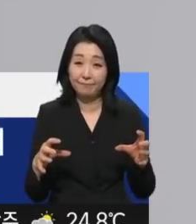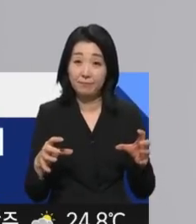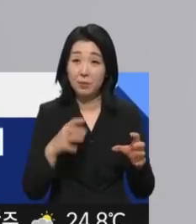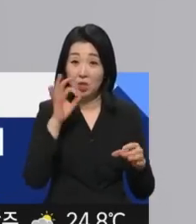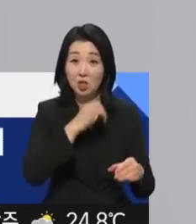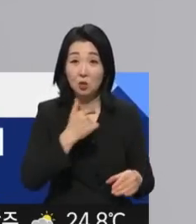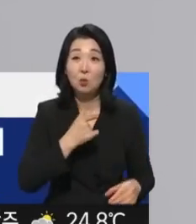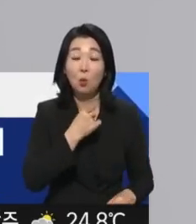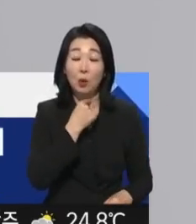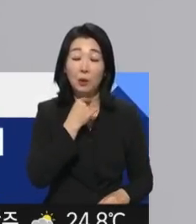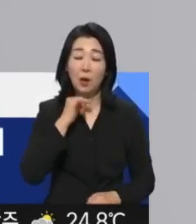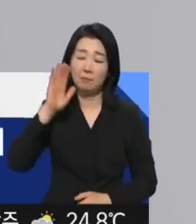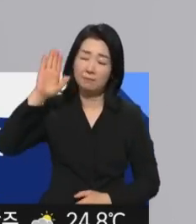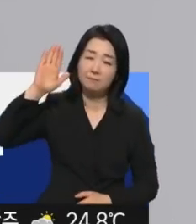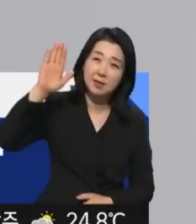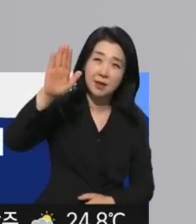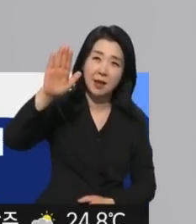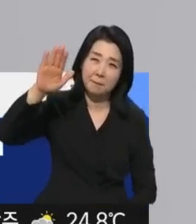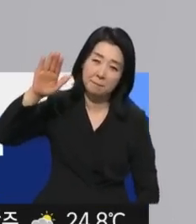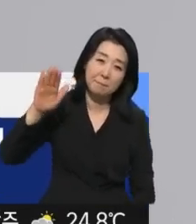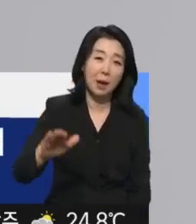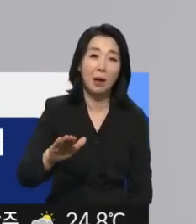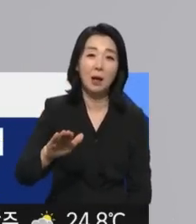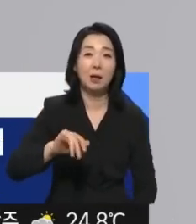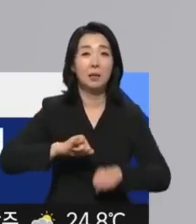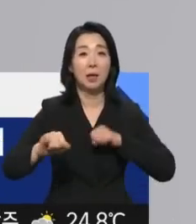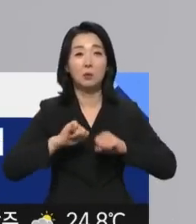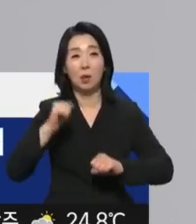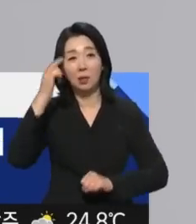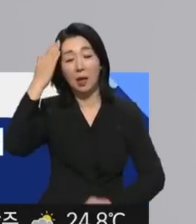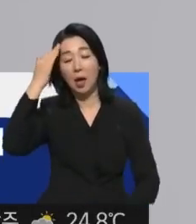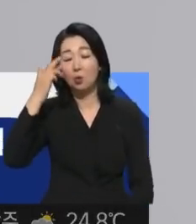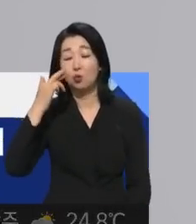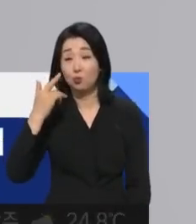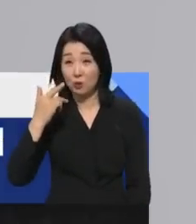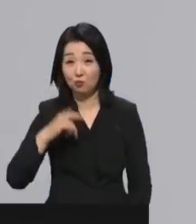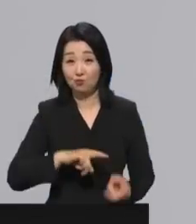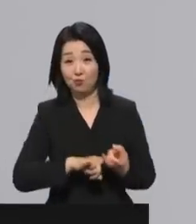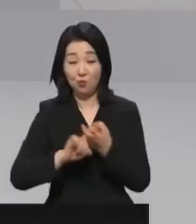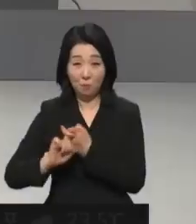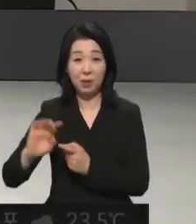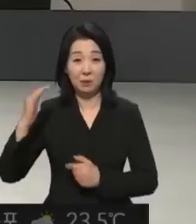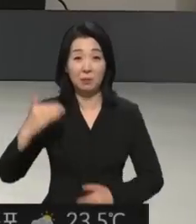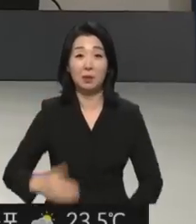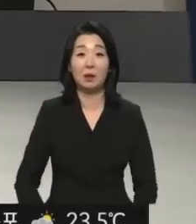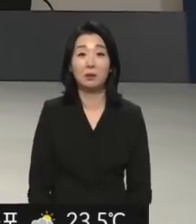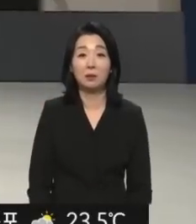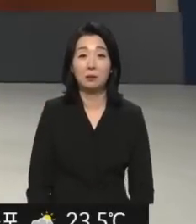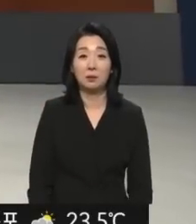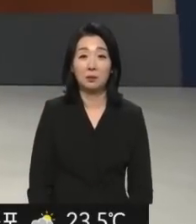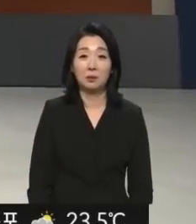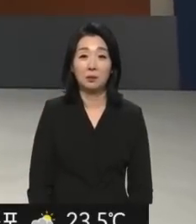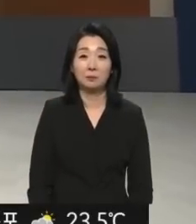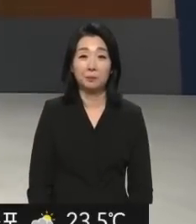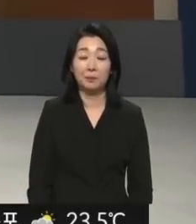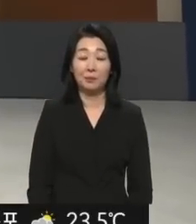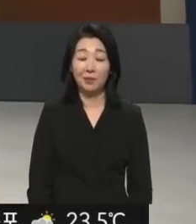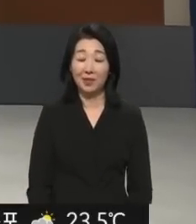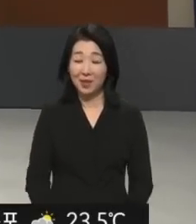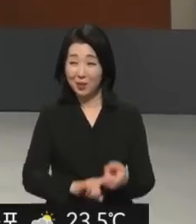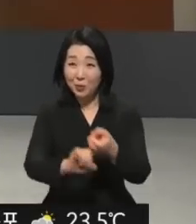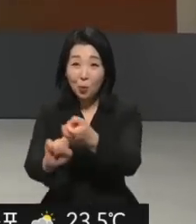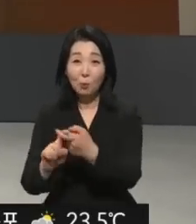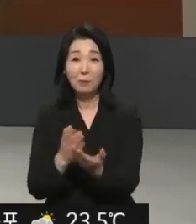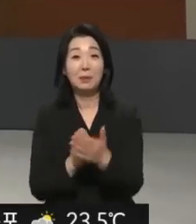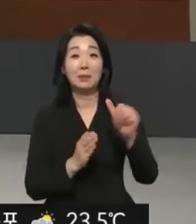미래로 전진하는 행동하는 한미동맹이 구현될 것입니다. 윤 대통령은 이 다섯 개 동맹